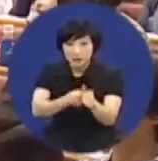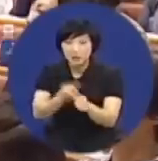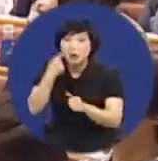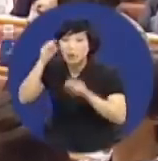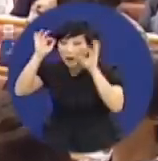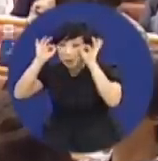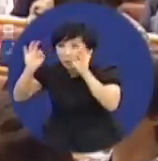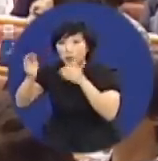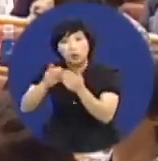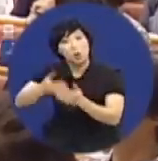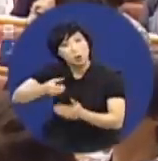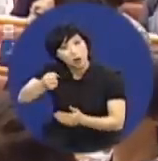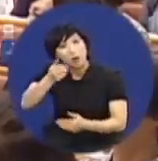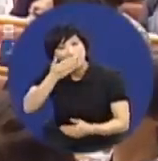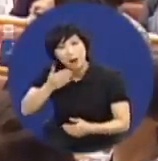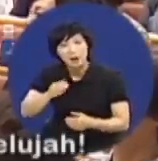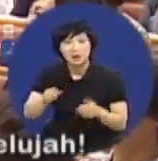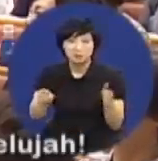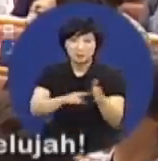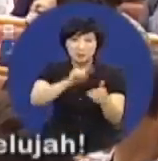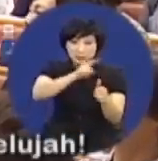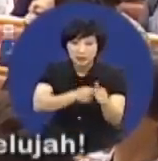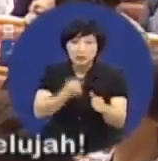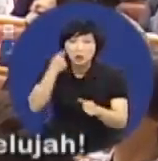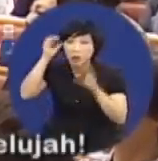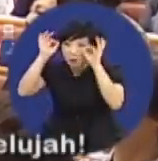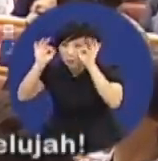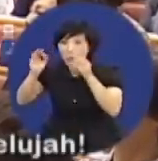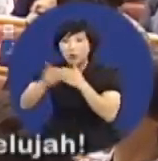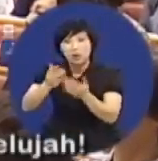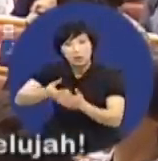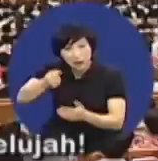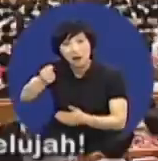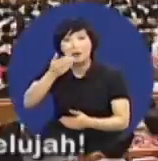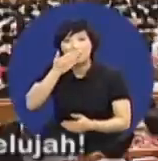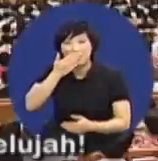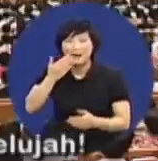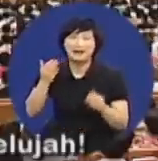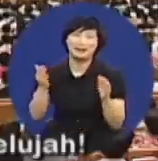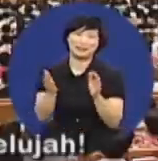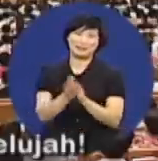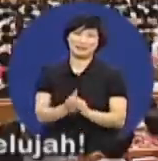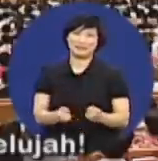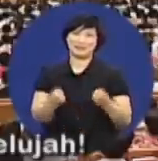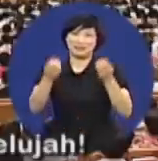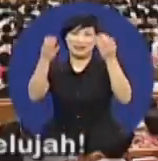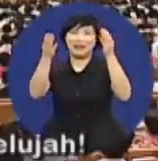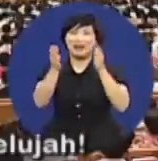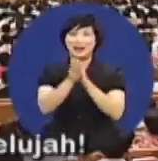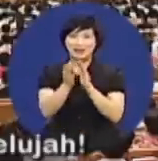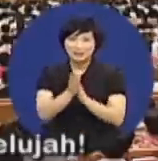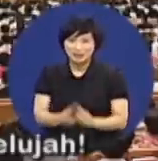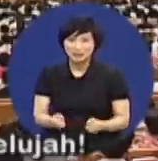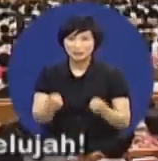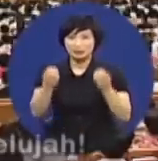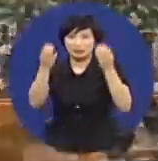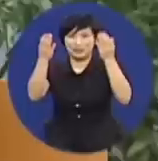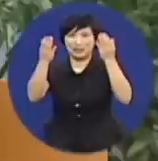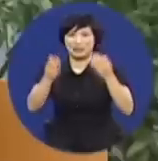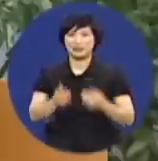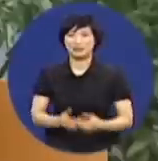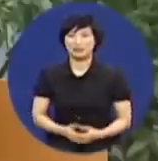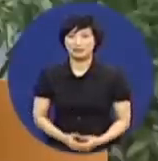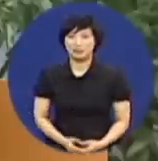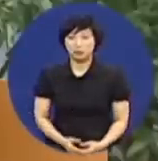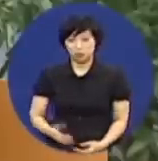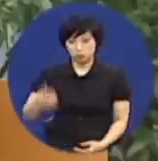見る。信じると栄光を見る。ハレルヤ。ハレルヤ。